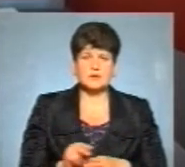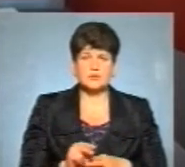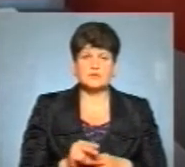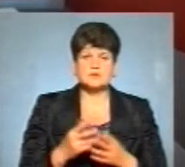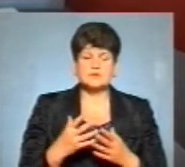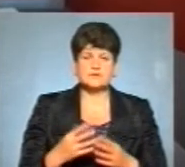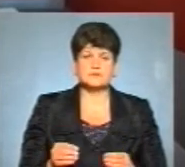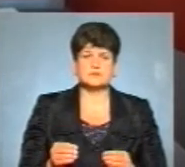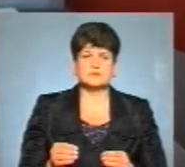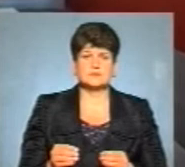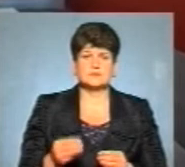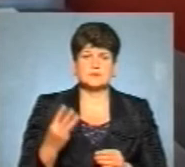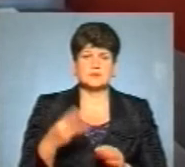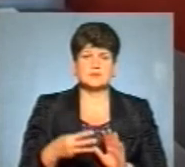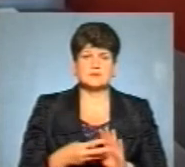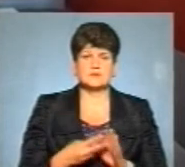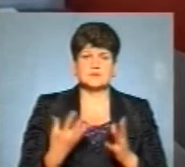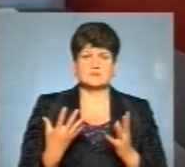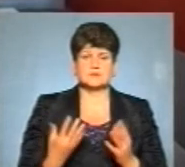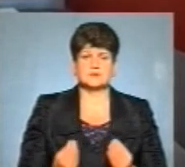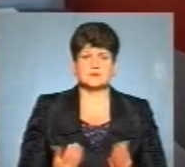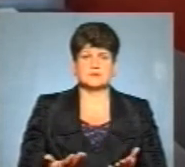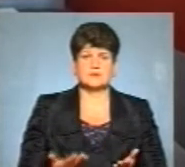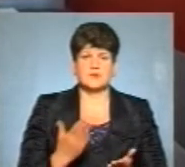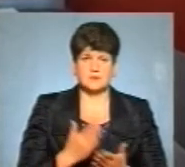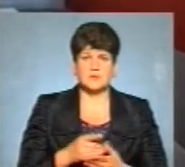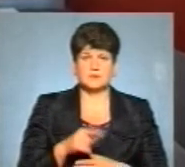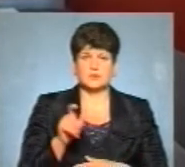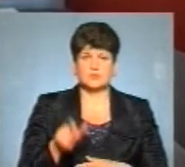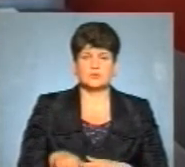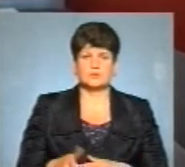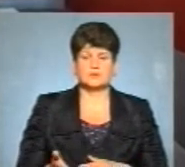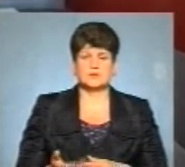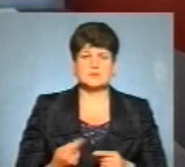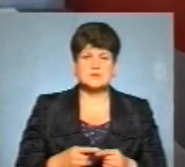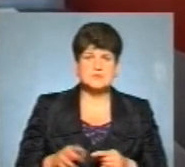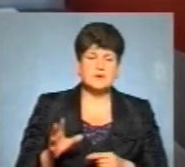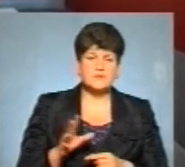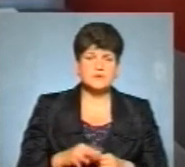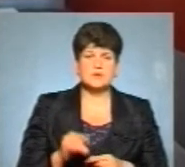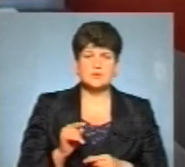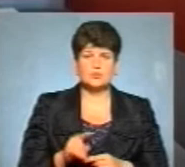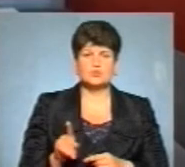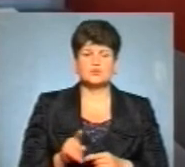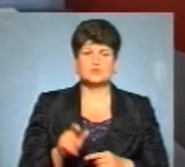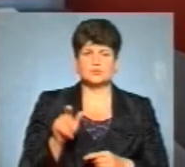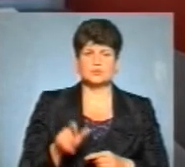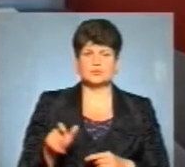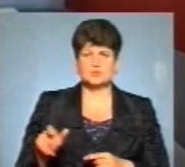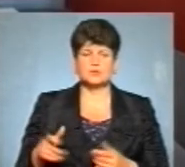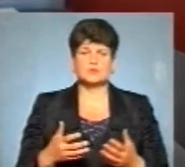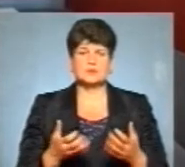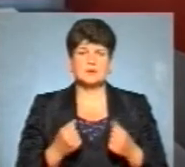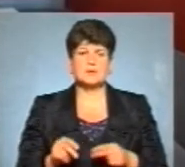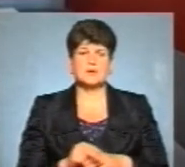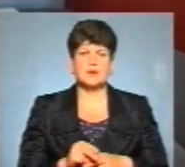на протязі 38 днів. Маємо такого пацієнта. Це все при тому, що пацієнти отримували